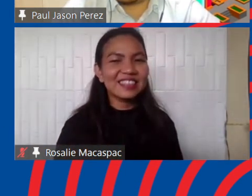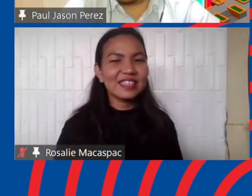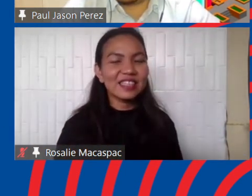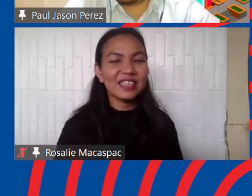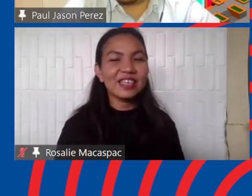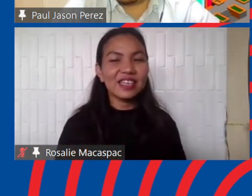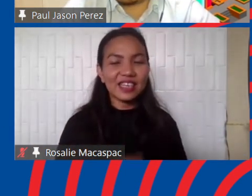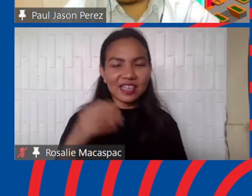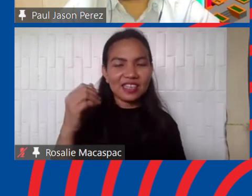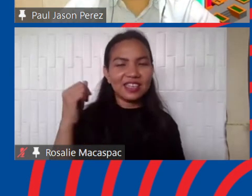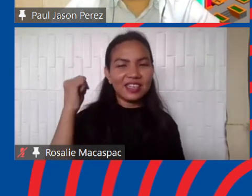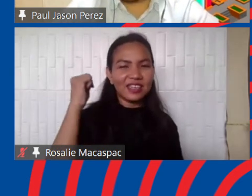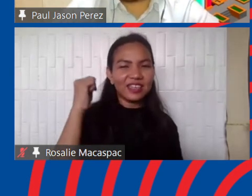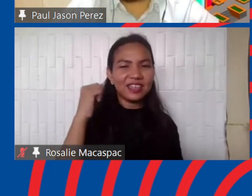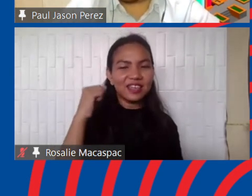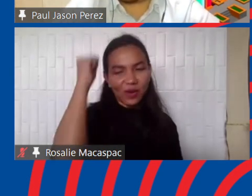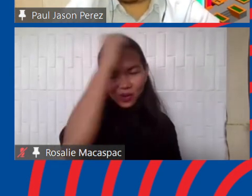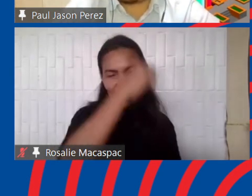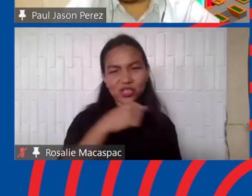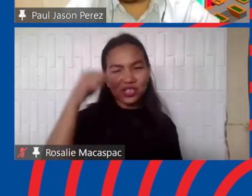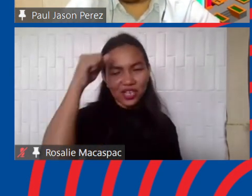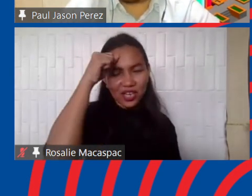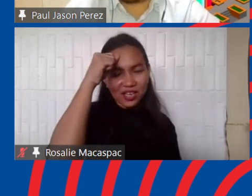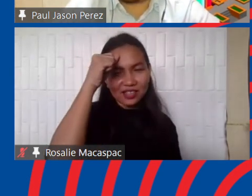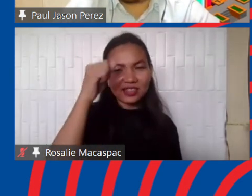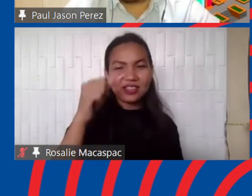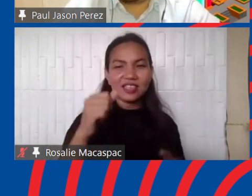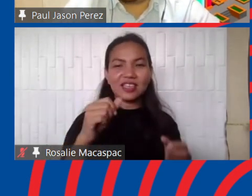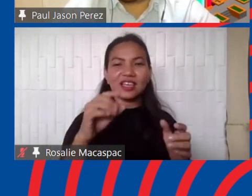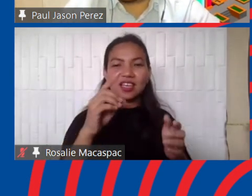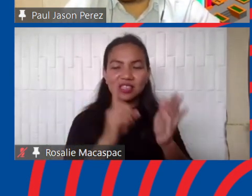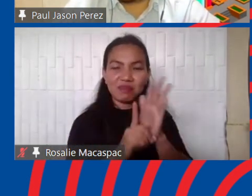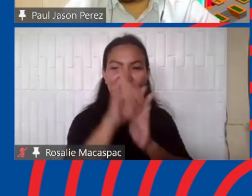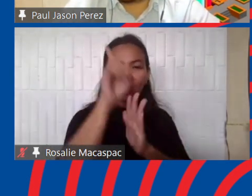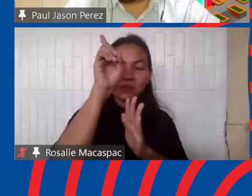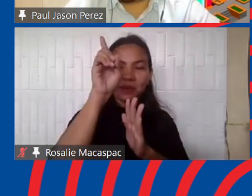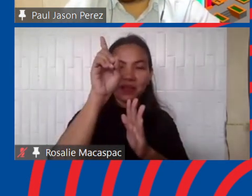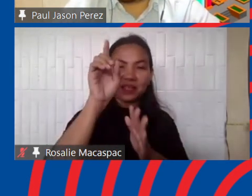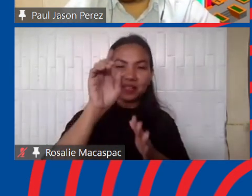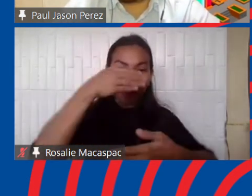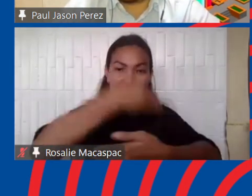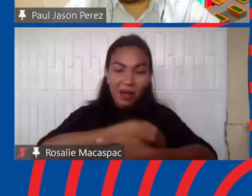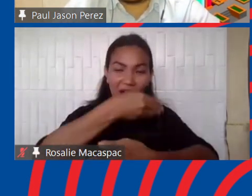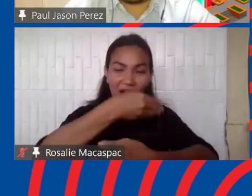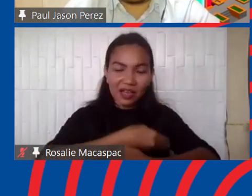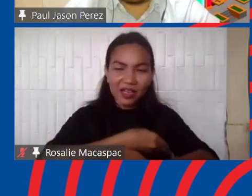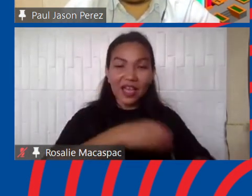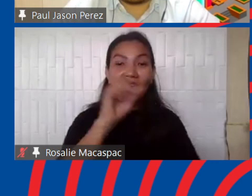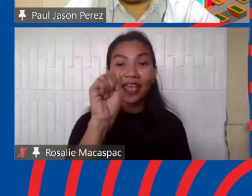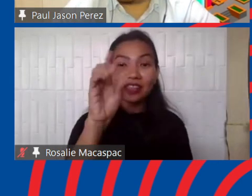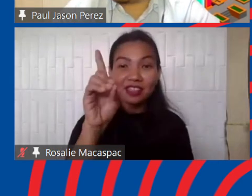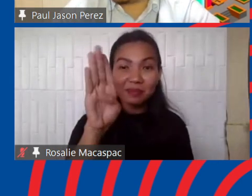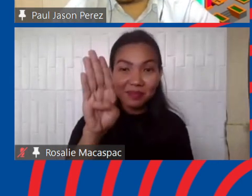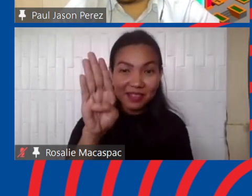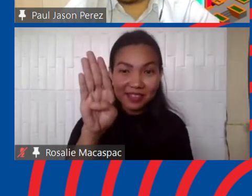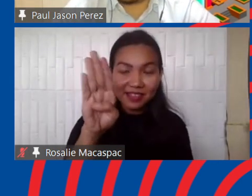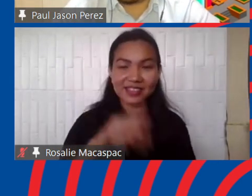Asian Development Bank. Okay, Sir Mike from ADB. Ano po yung sagot ninyo?